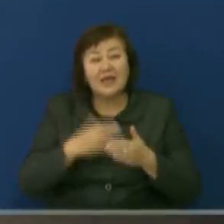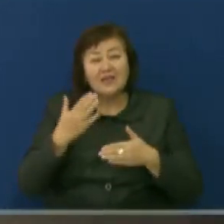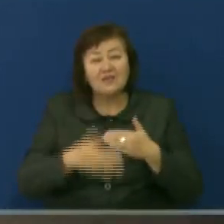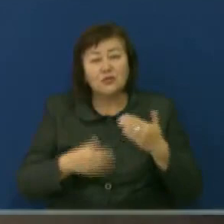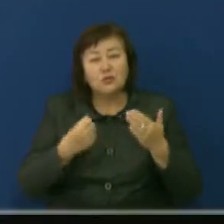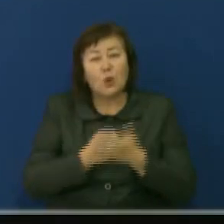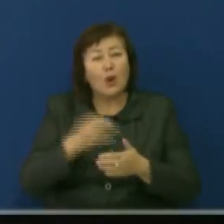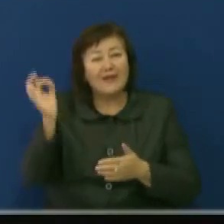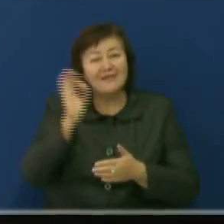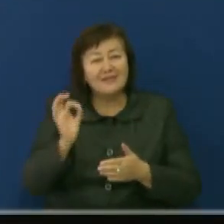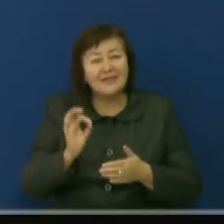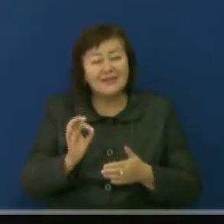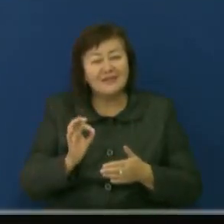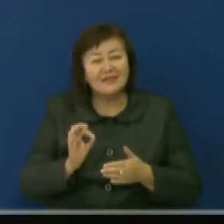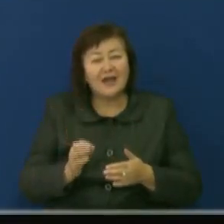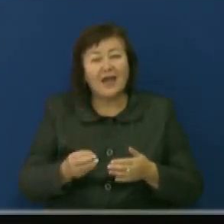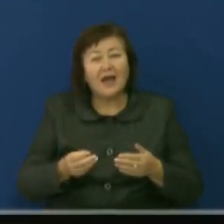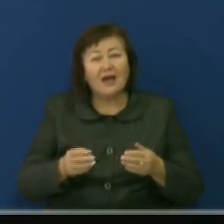осенних осадков.